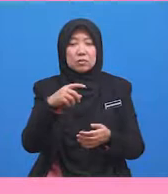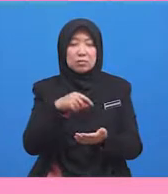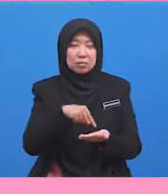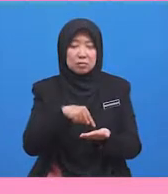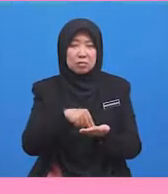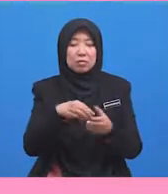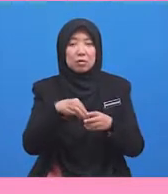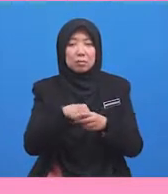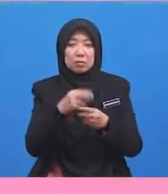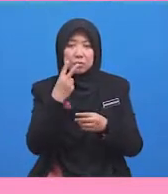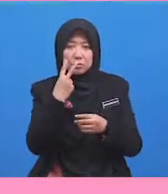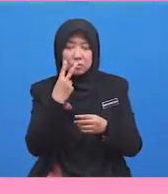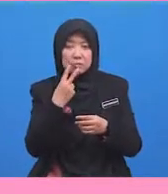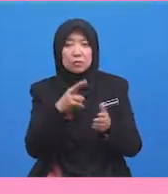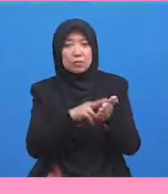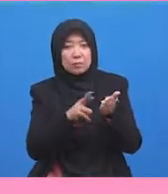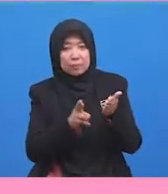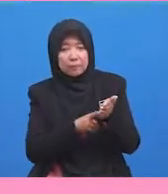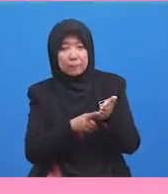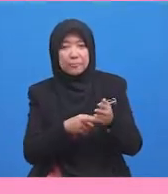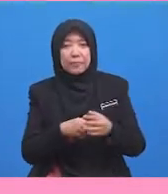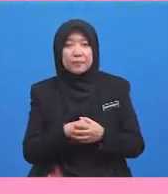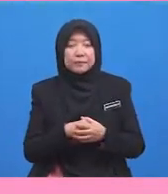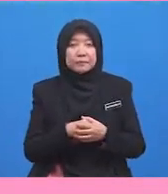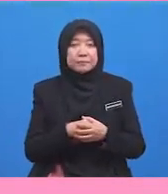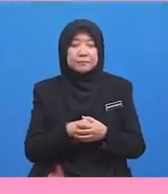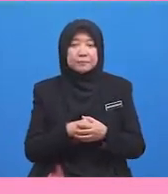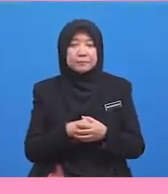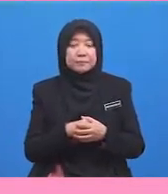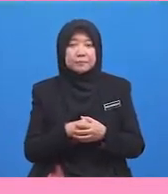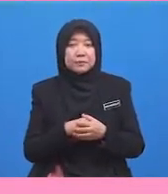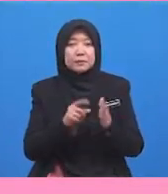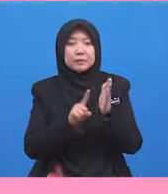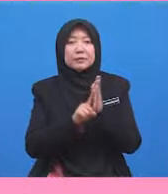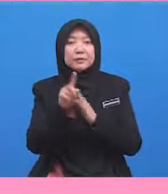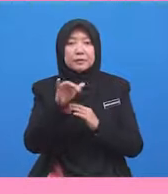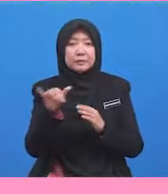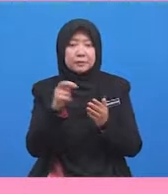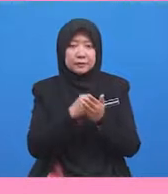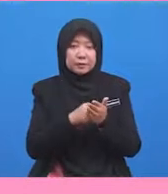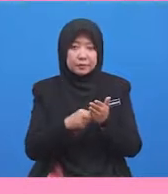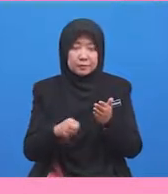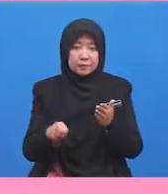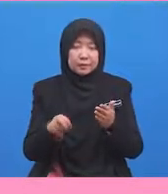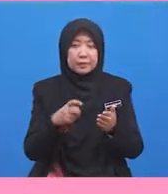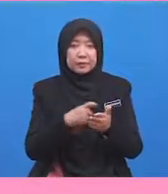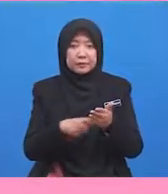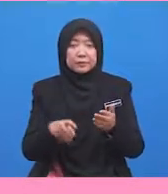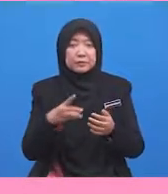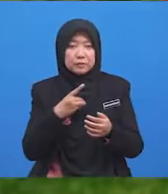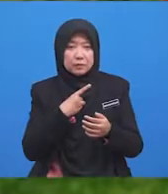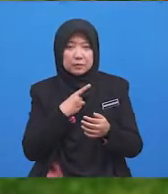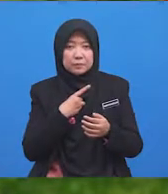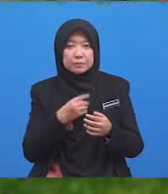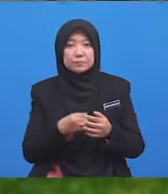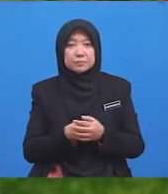pada rangka kedua saja yang mana menyentuh tentang tingginya nilai harga diri seorang gadis